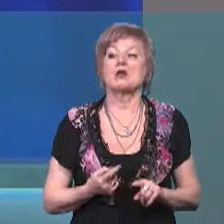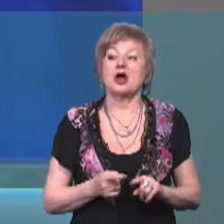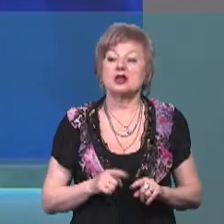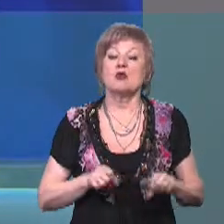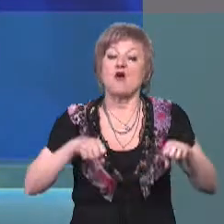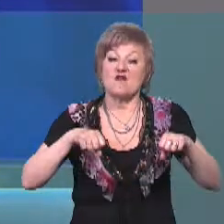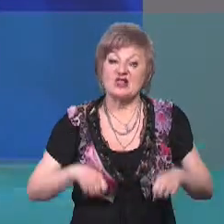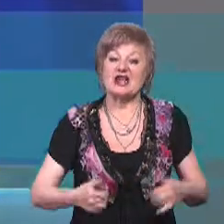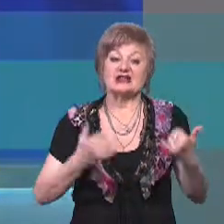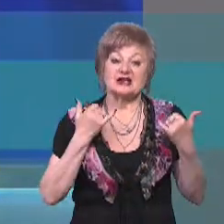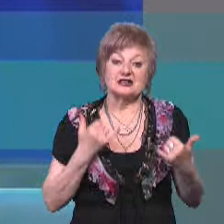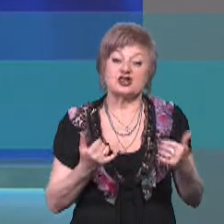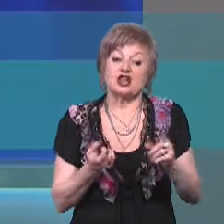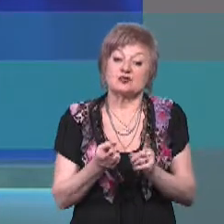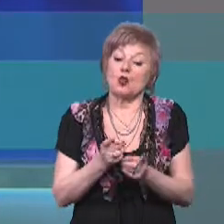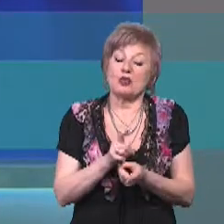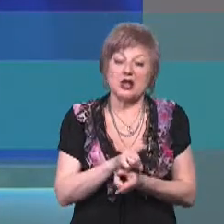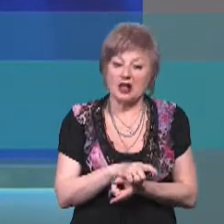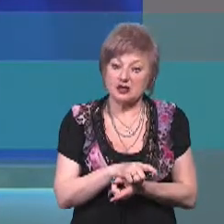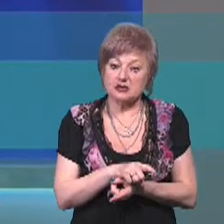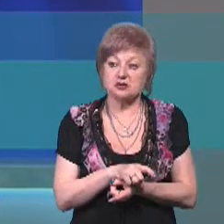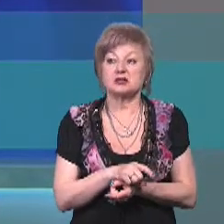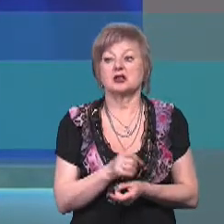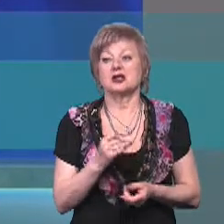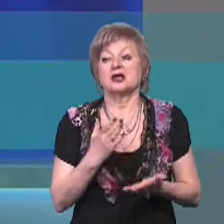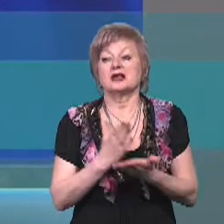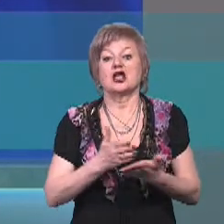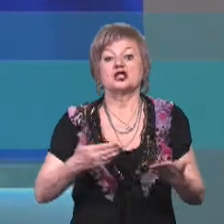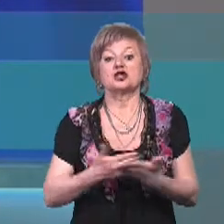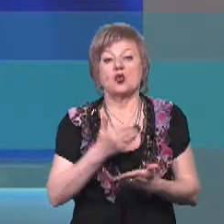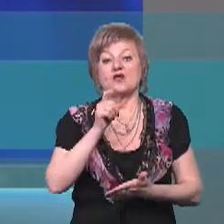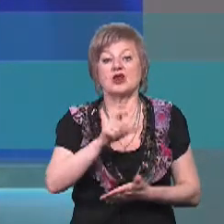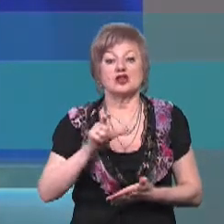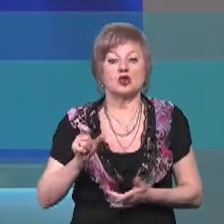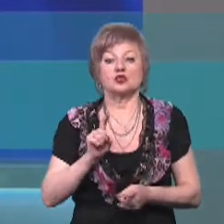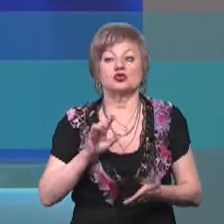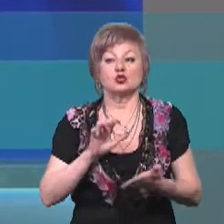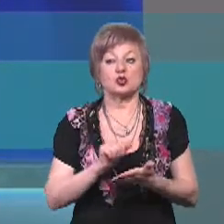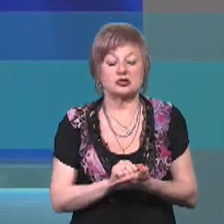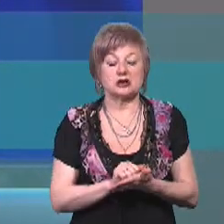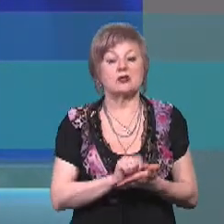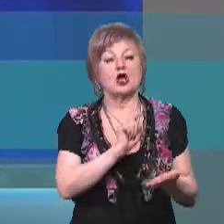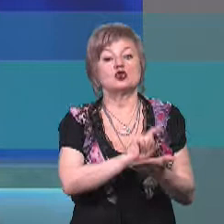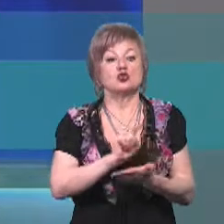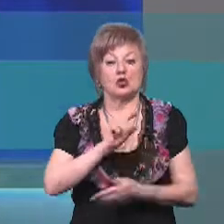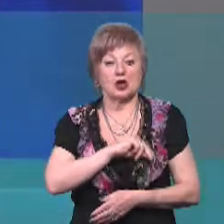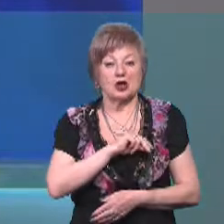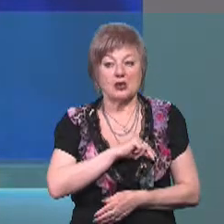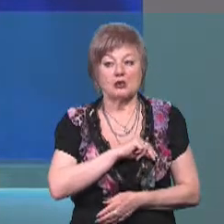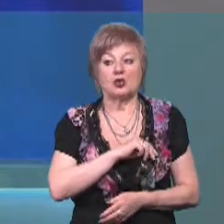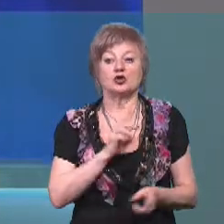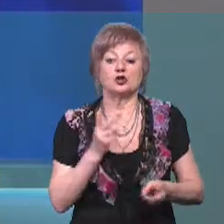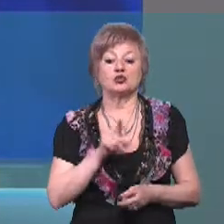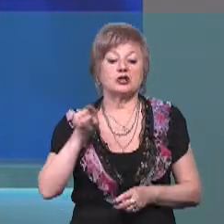що влада зараз змінилась, є нові люди, що займають певні посади, то треба ще й